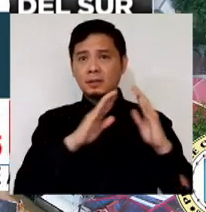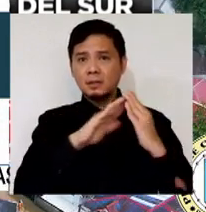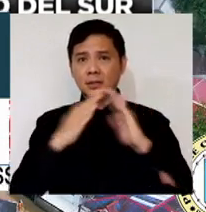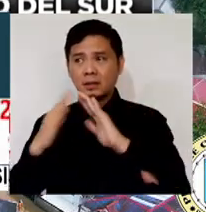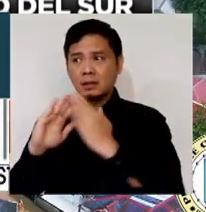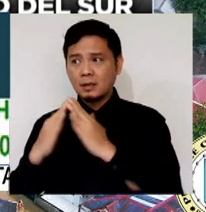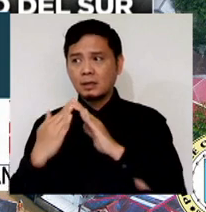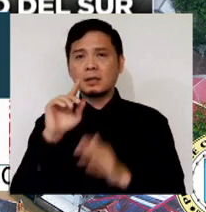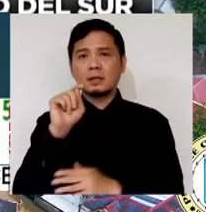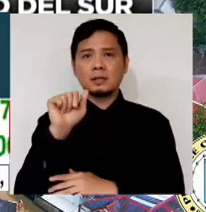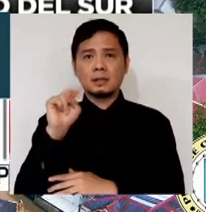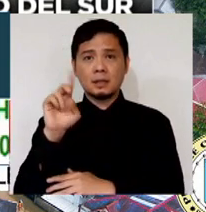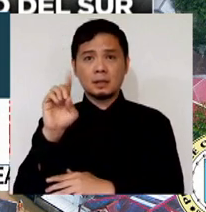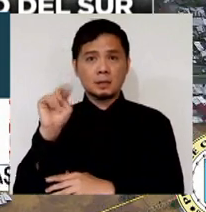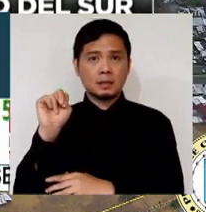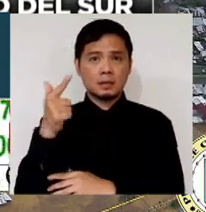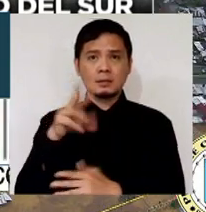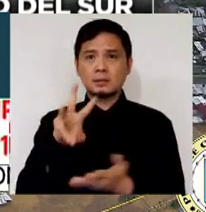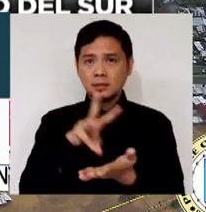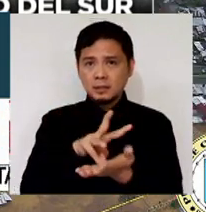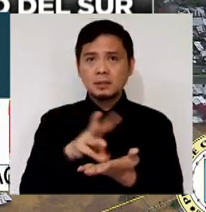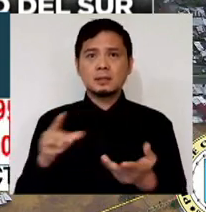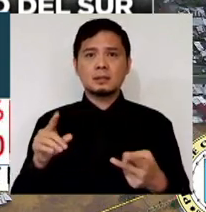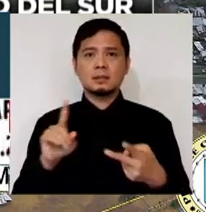Dandag City at Bisbig City,